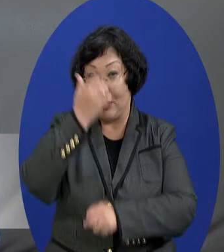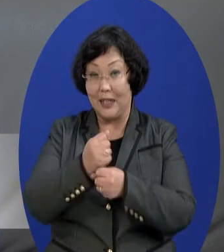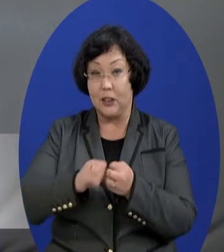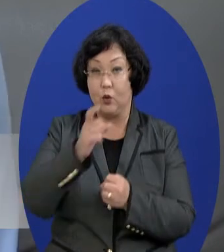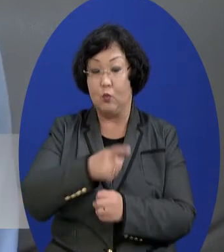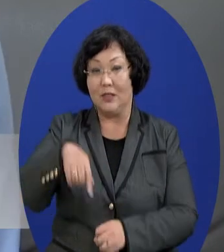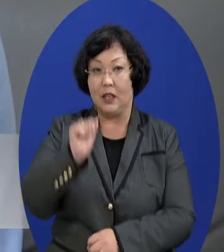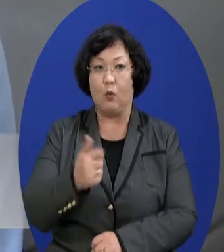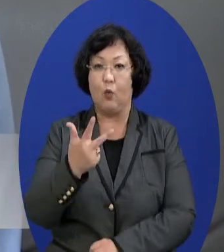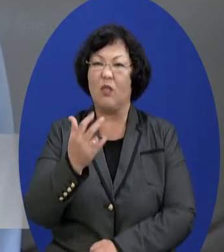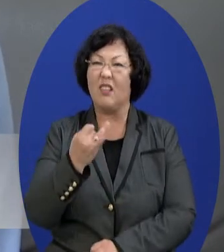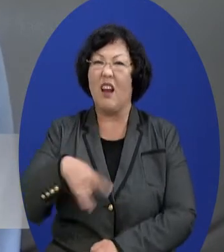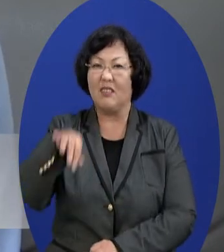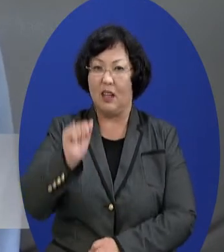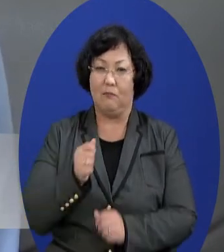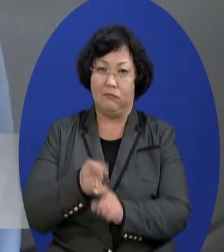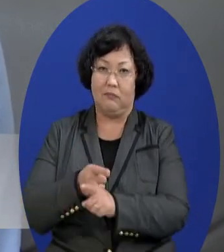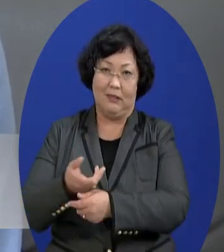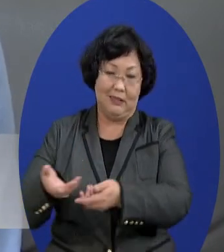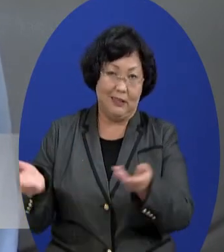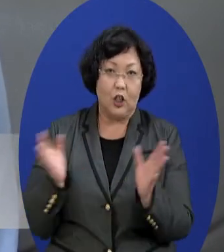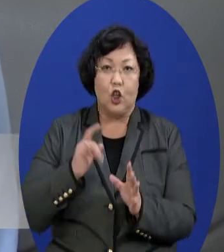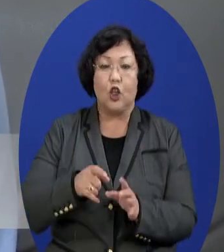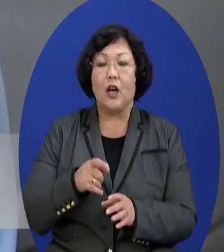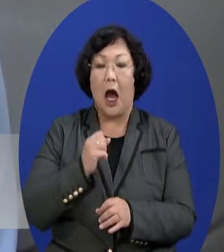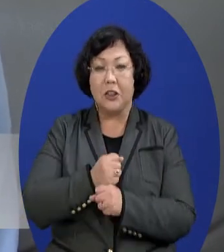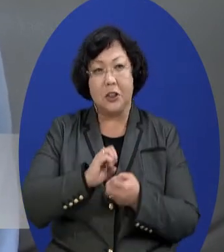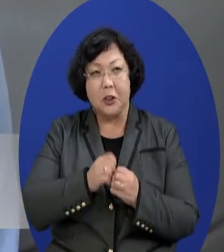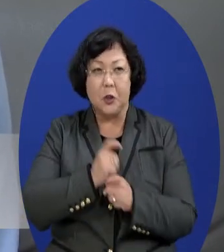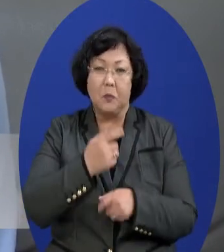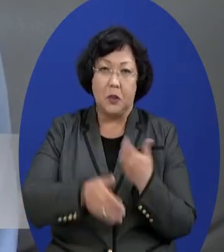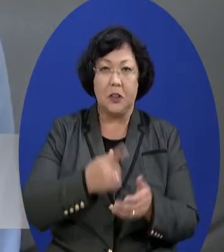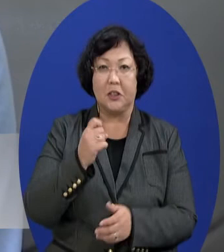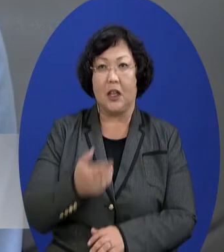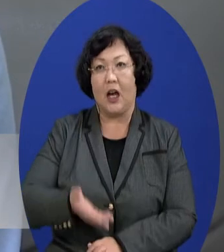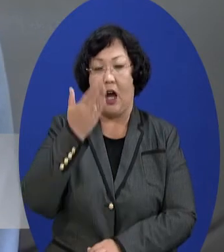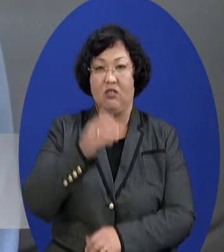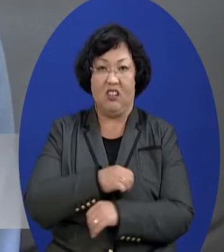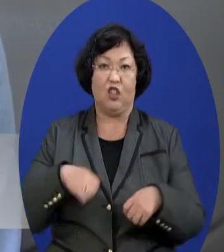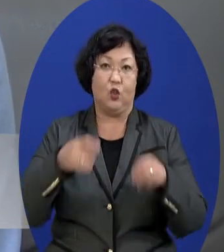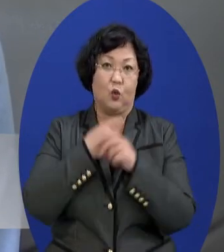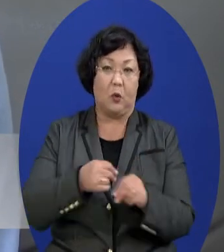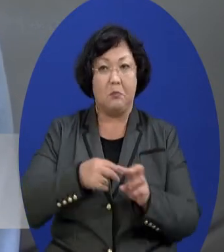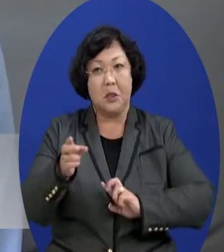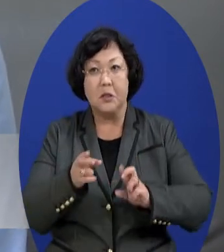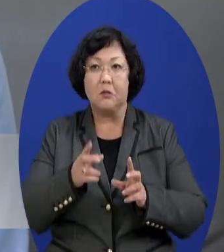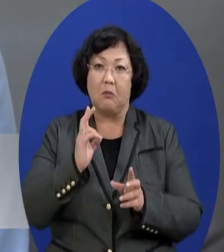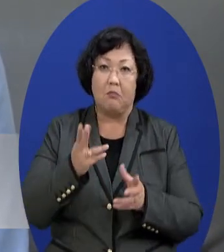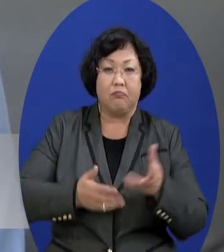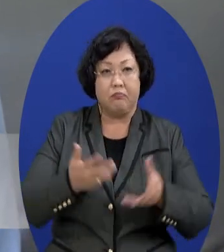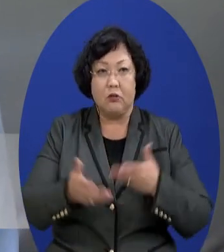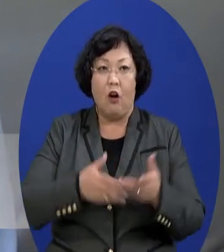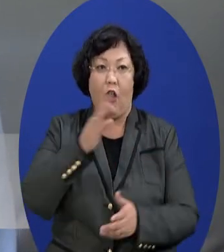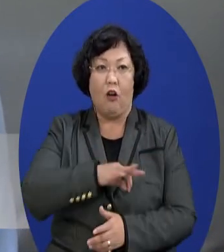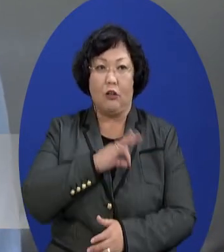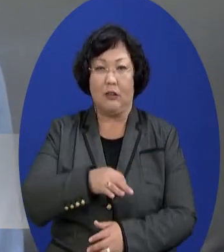төрөг зарцуулдаг юм. Өнөөдөр энэ хөдөлмөрийн капитал дээр бас ажиллаж байгаа сая гаруй иргэд байгаа. Төлөө зах зээл дээр тэднэрийн бол орлогын хомсдол бол маш их